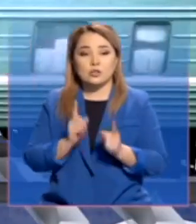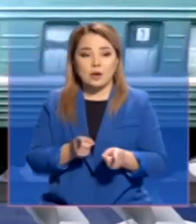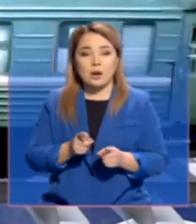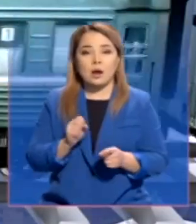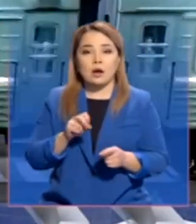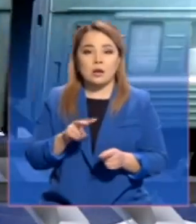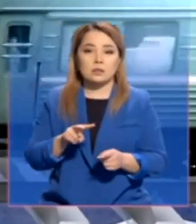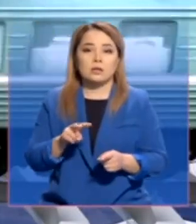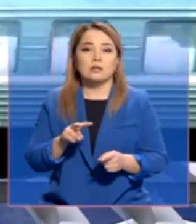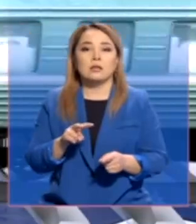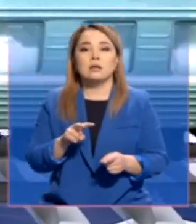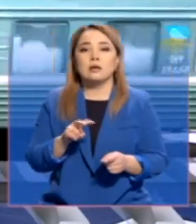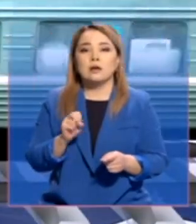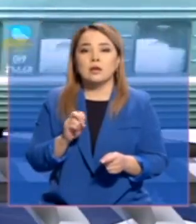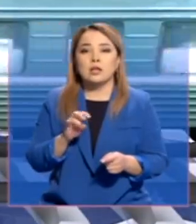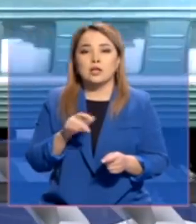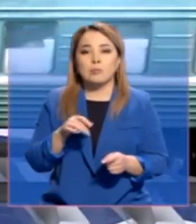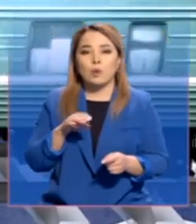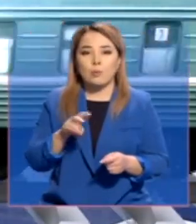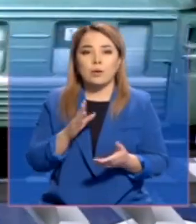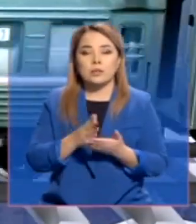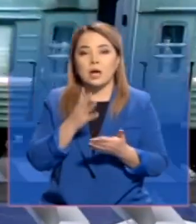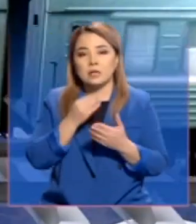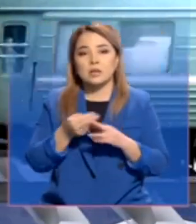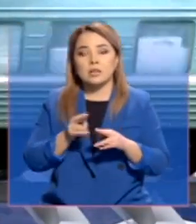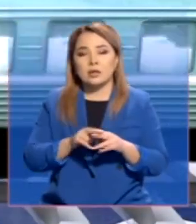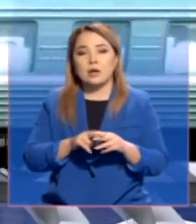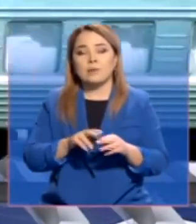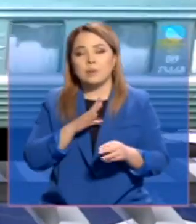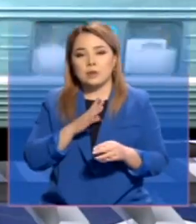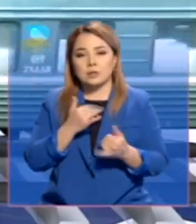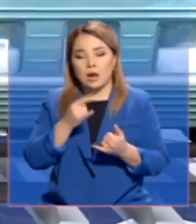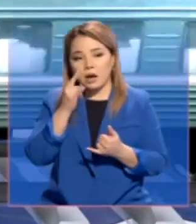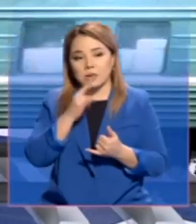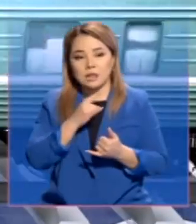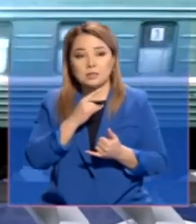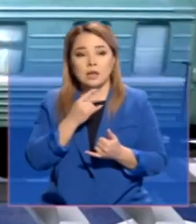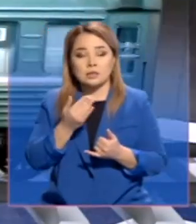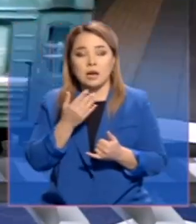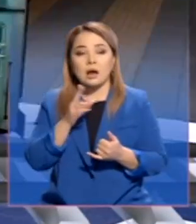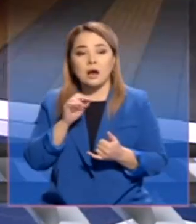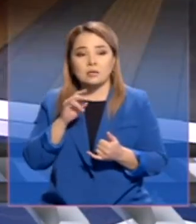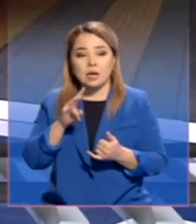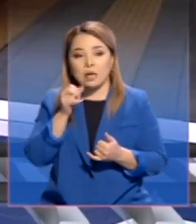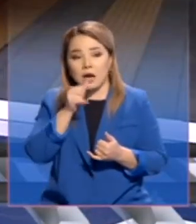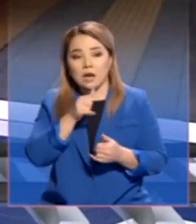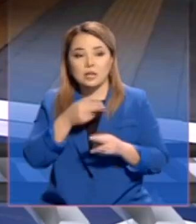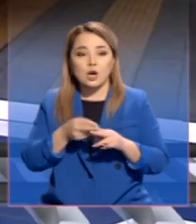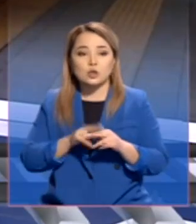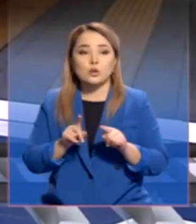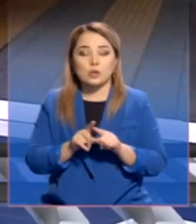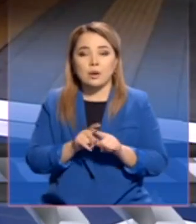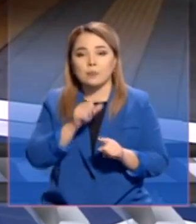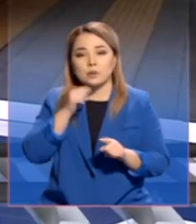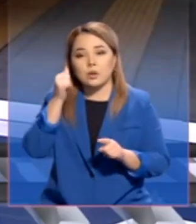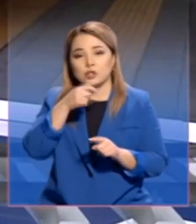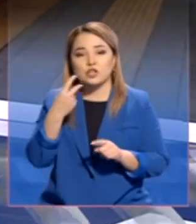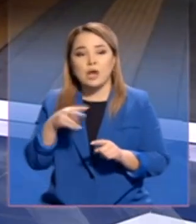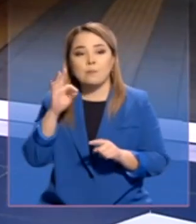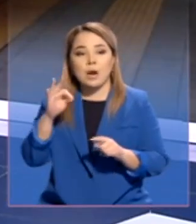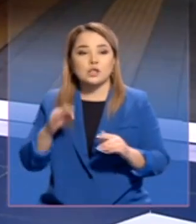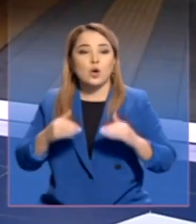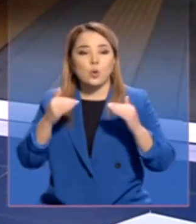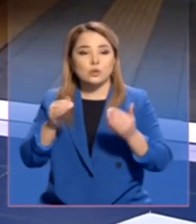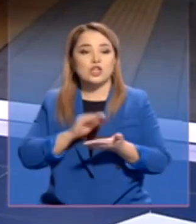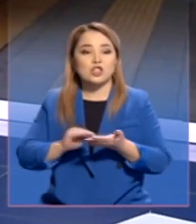Ал Энергипром мониторингтік агенттігі былтыр қазан айында темір жол билеттерінің бағасы алдыңғы жылғыдан 20%-ға